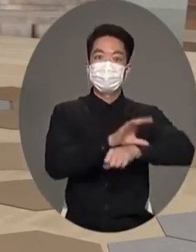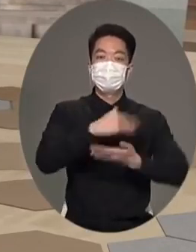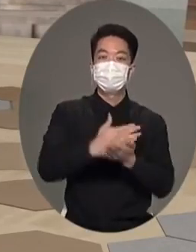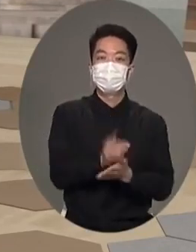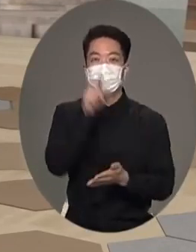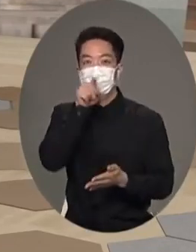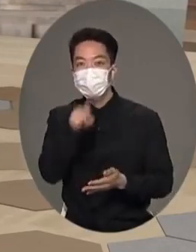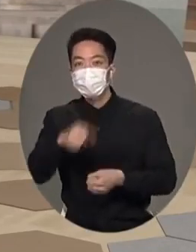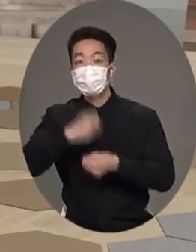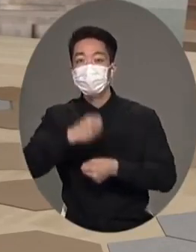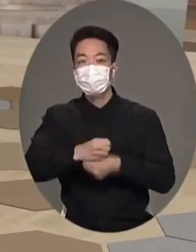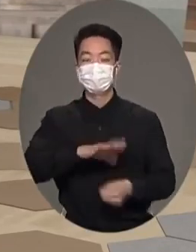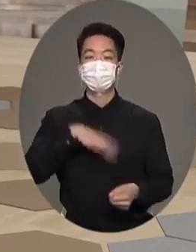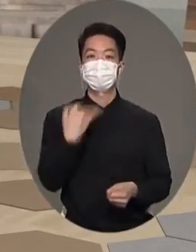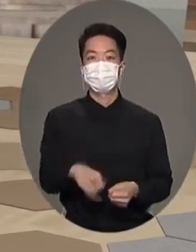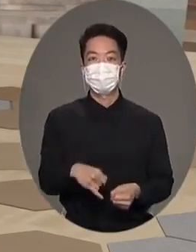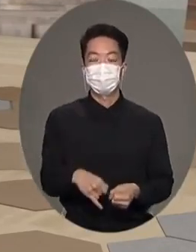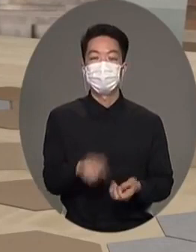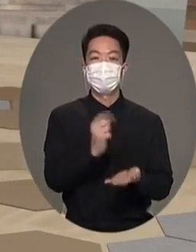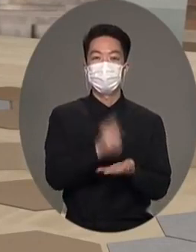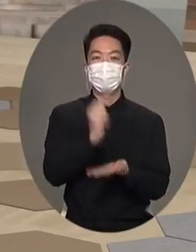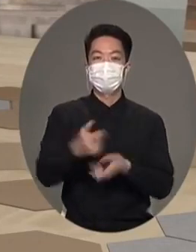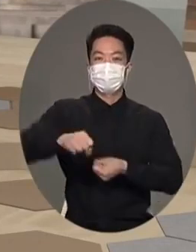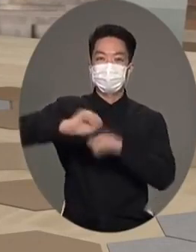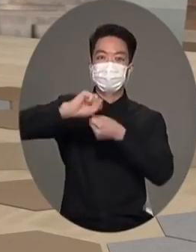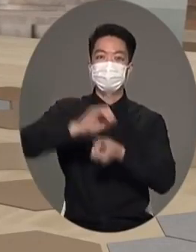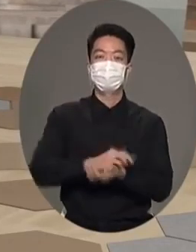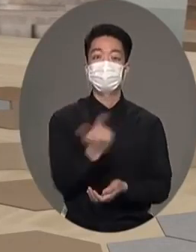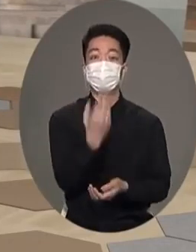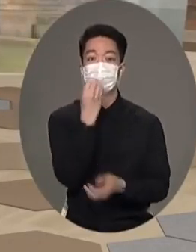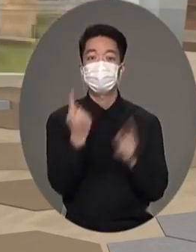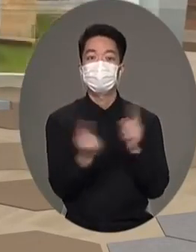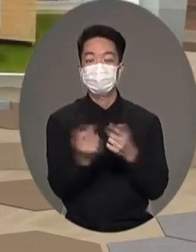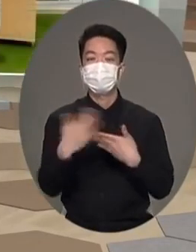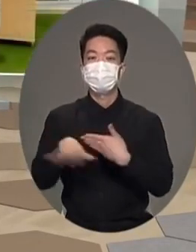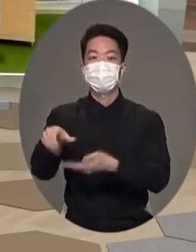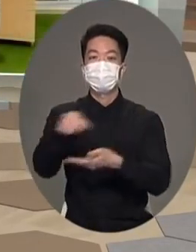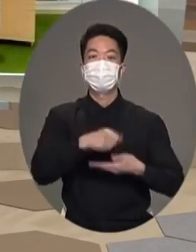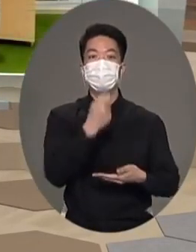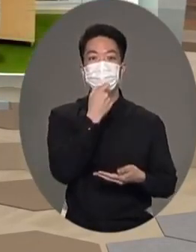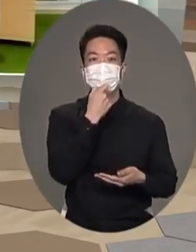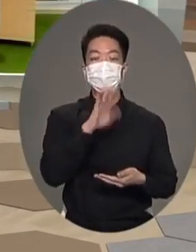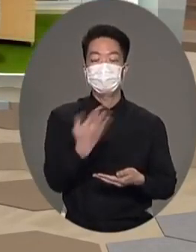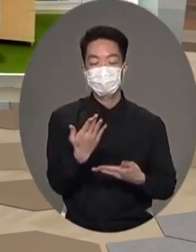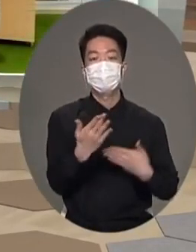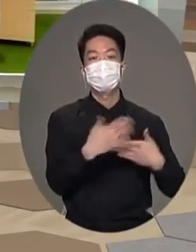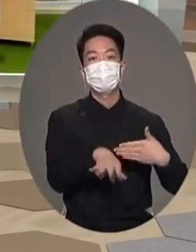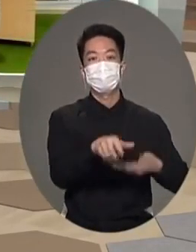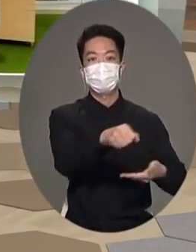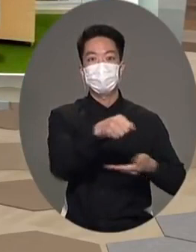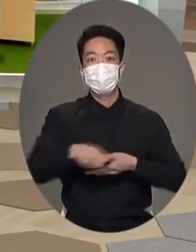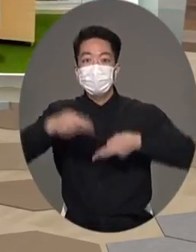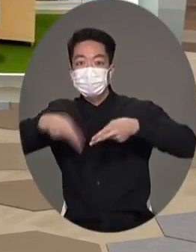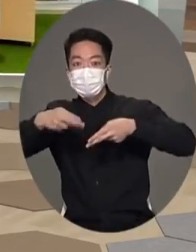塑膠嘅原材料咧係持續短缺，成本上升啊！咁唔少香港人咧都會揀咧買外賣噶，咁